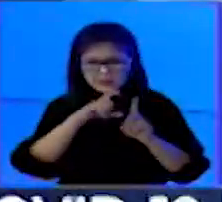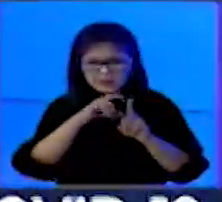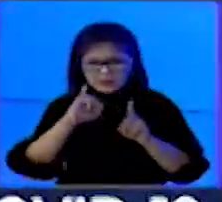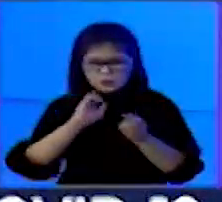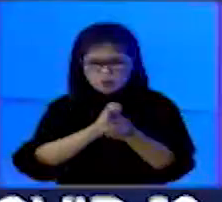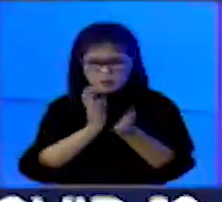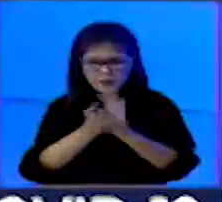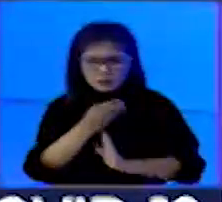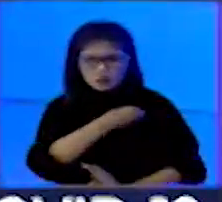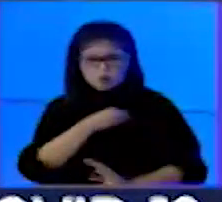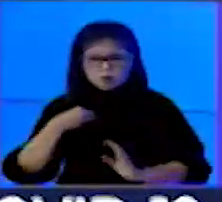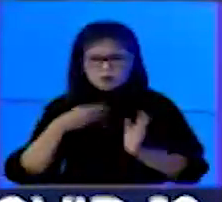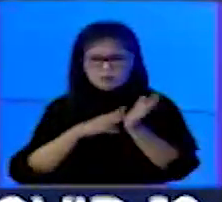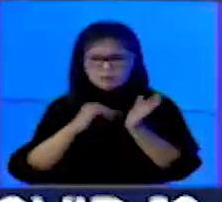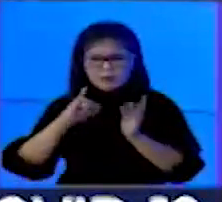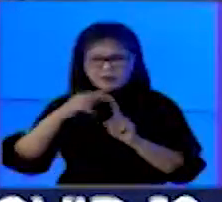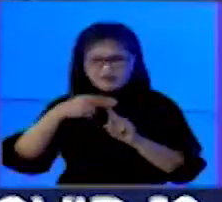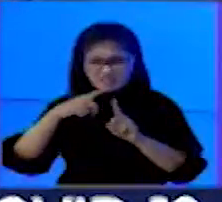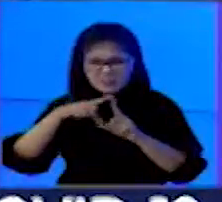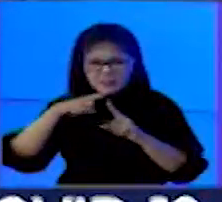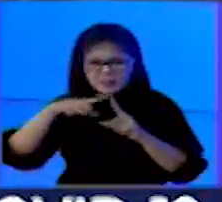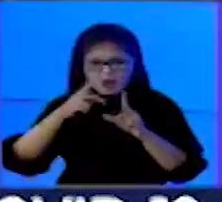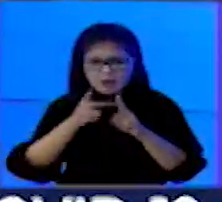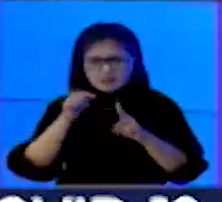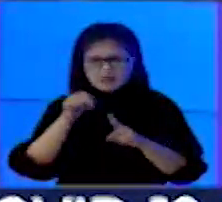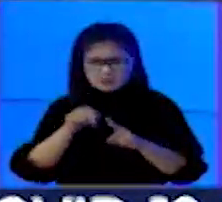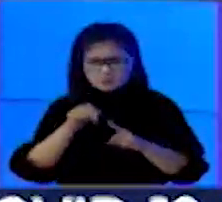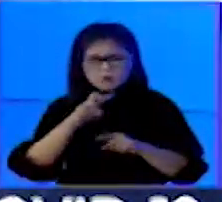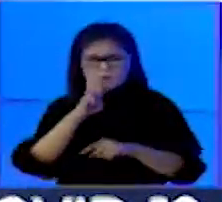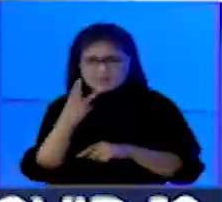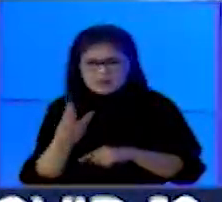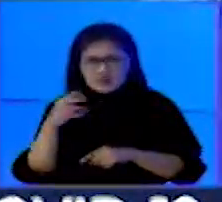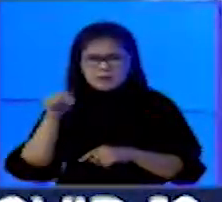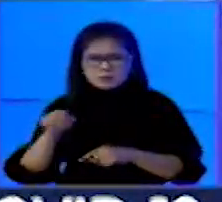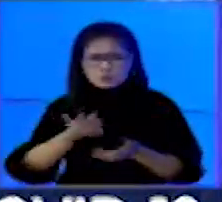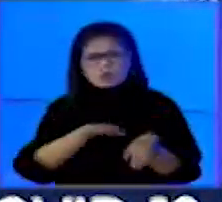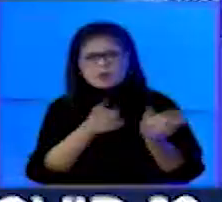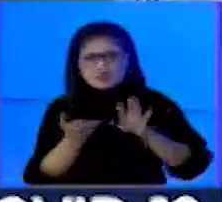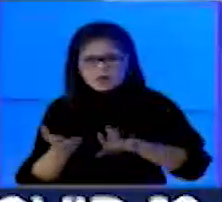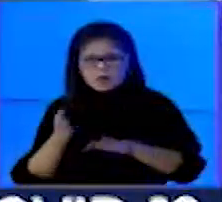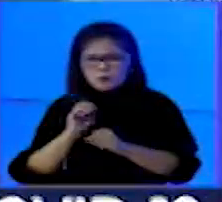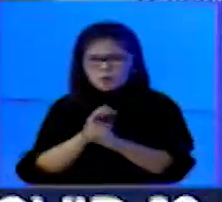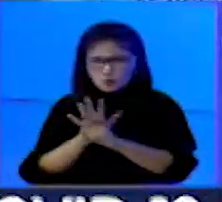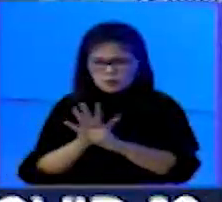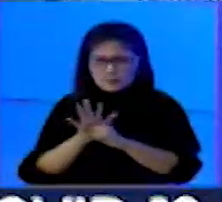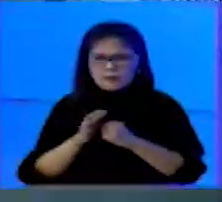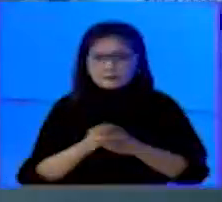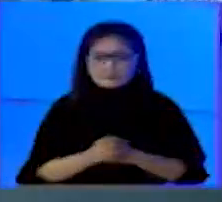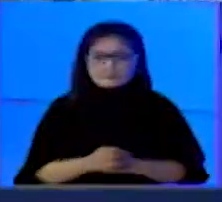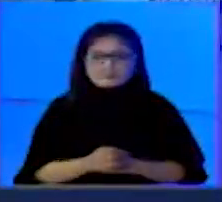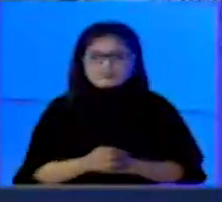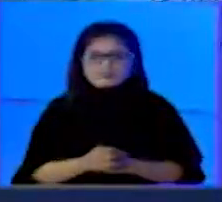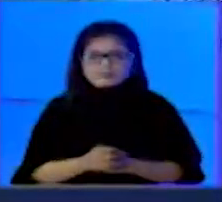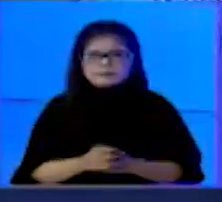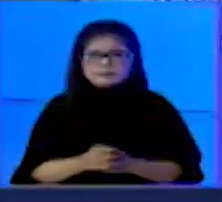Dr. Miftah merupakan dokter ketiga yang meninggal akibat COVID-19 di Surabaya. Jadi kita sekali lagi berduka,